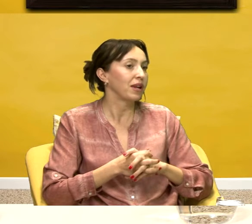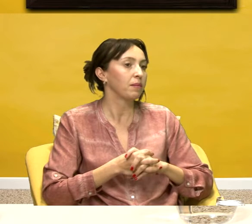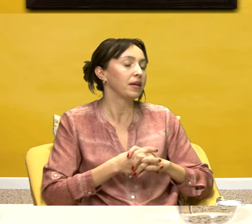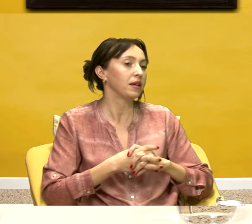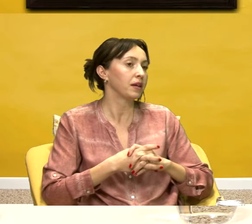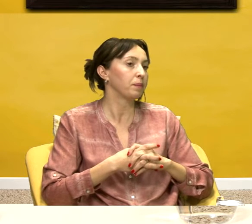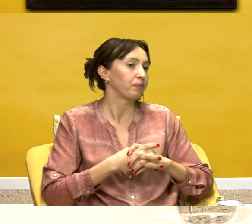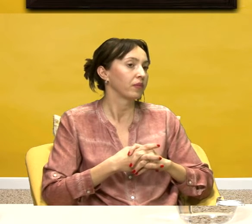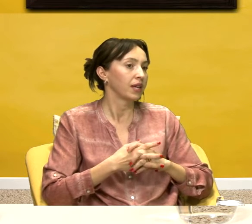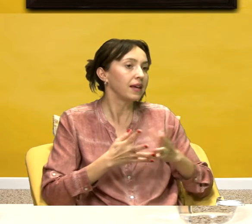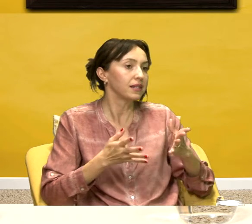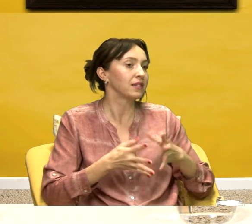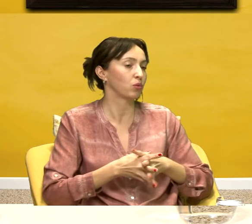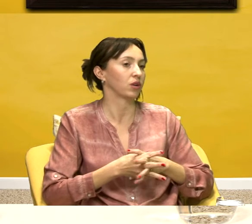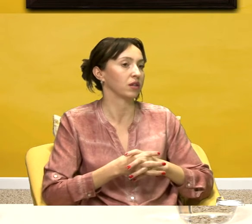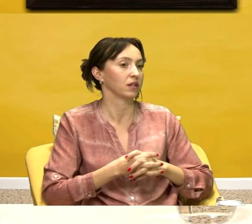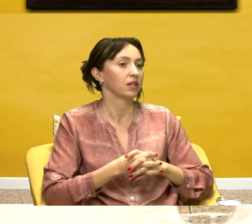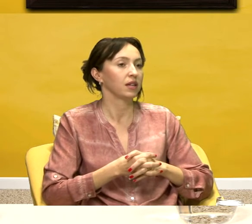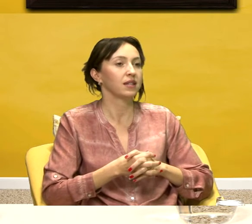Altfel, probleme,